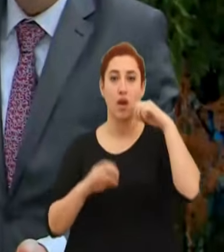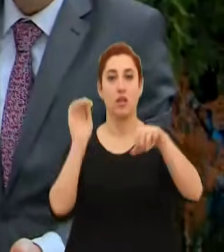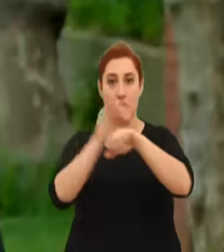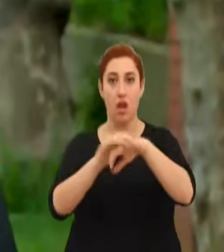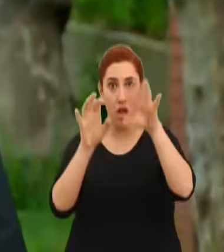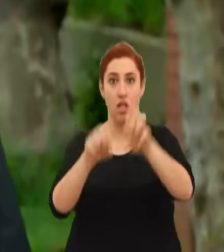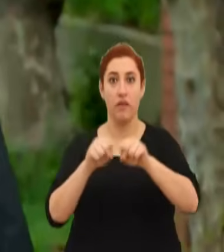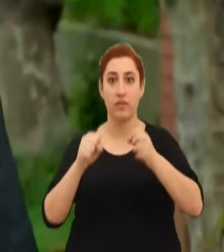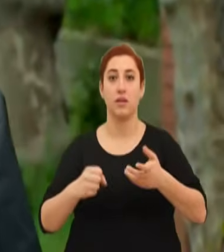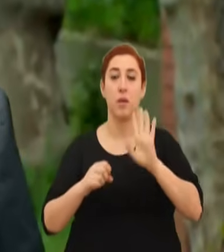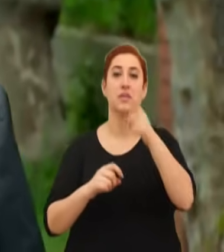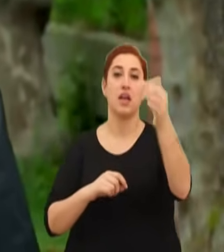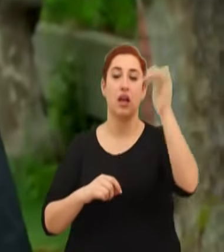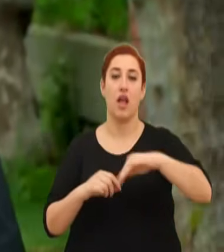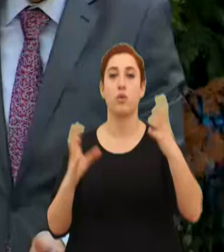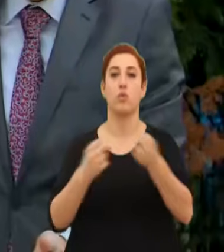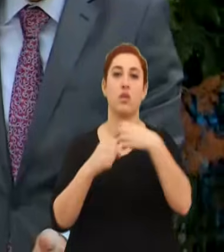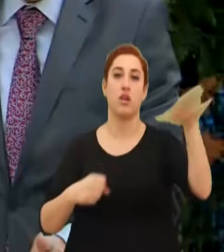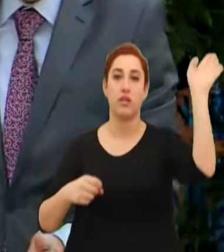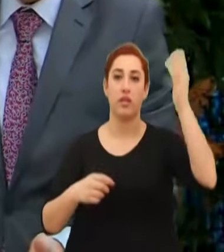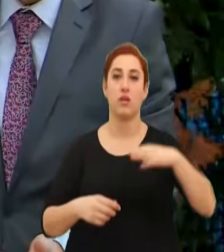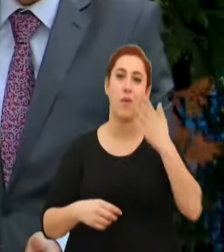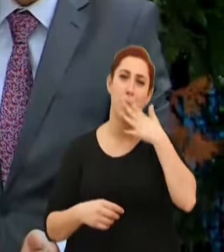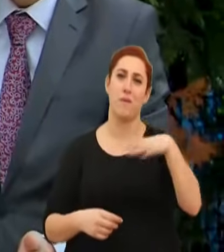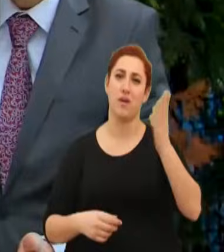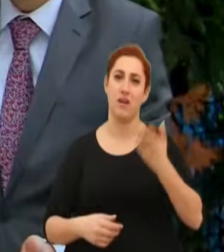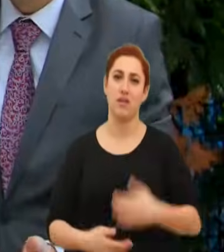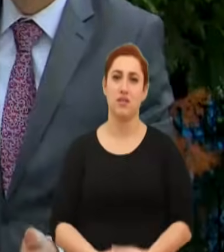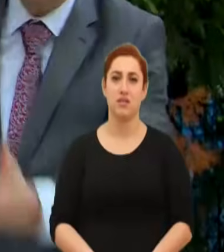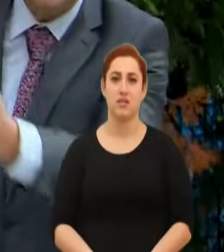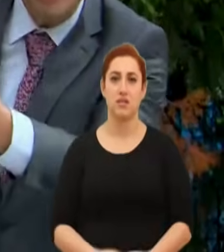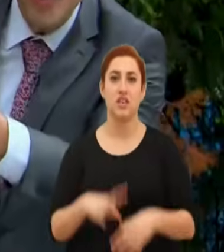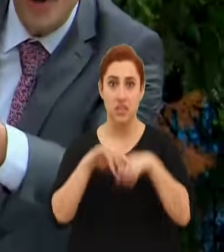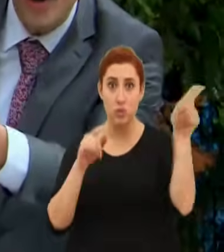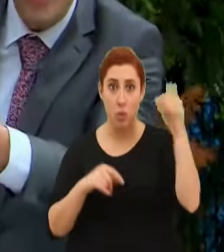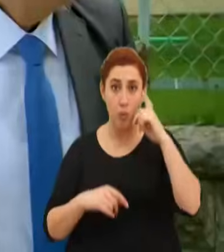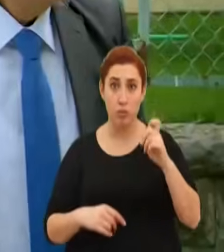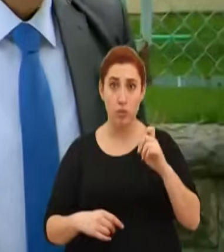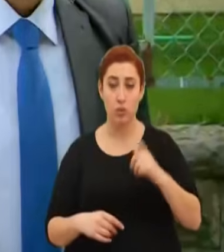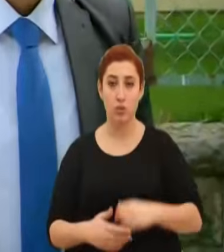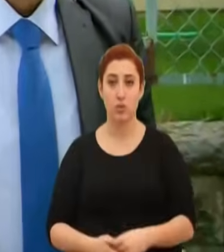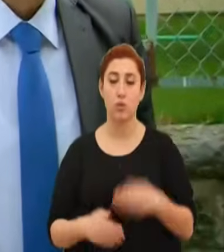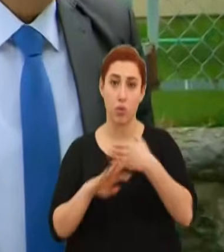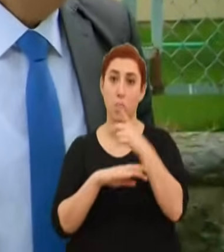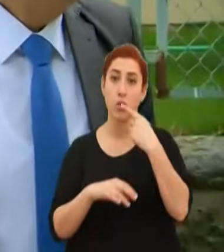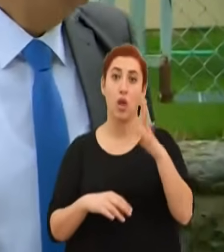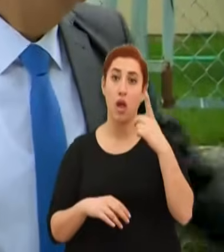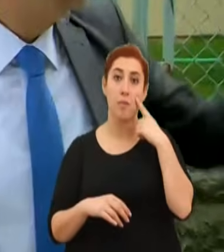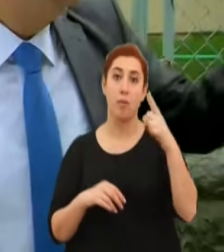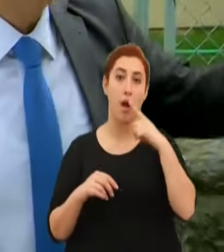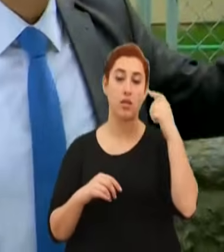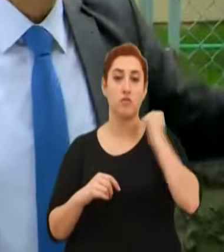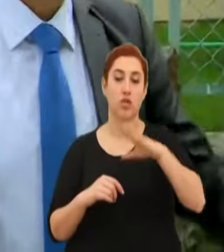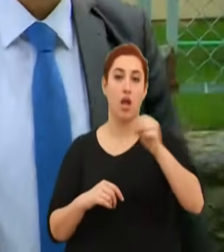arkasından yakaladım adamı. Ama sen geldin kurtardın onu. Yok artık. Hırsız o muydu? Doğru söylüyor galiba Nurhan.